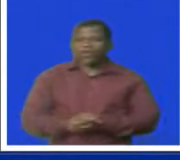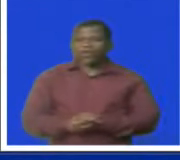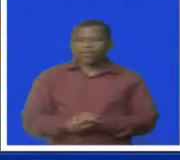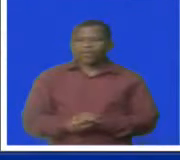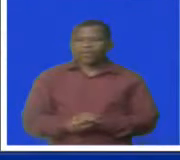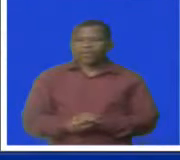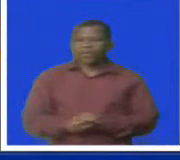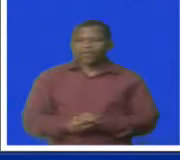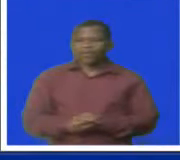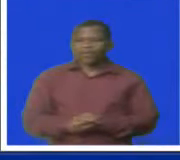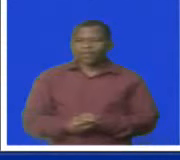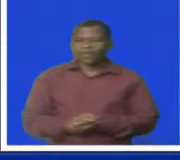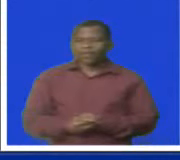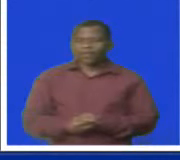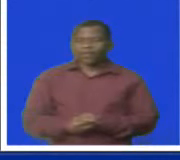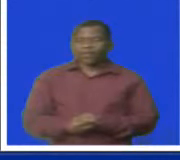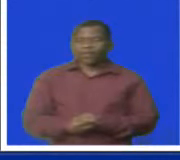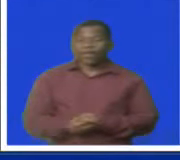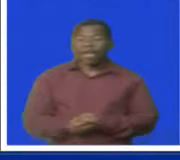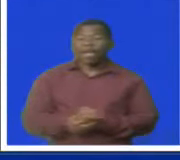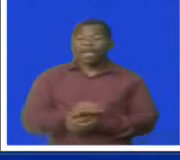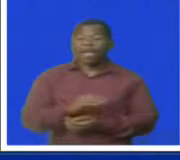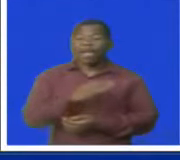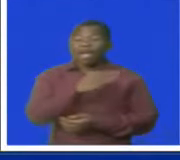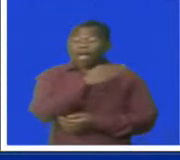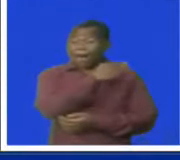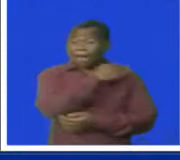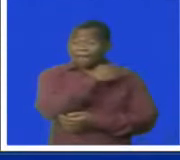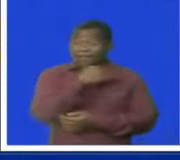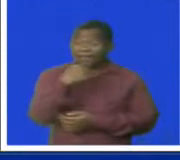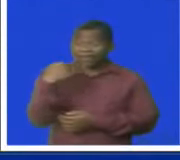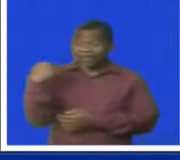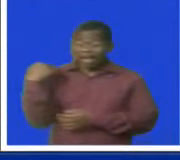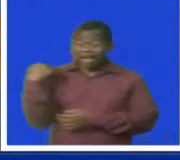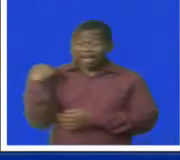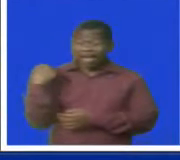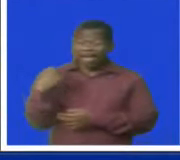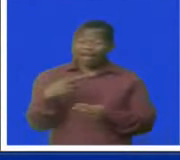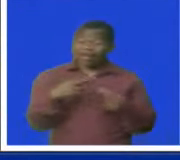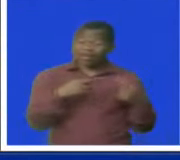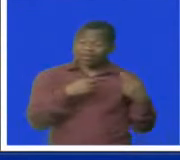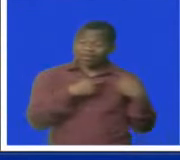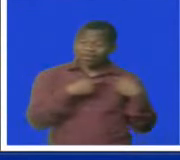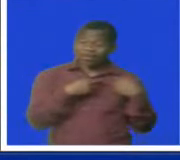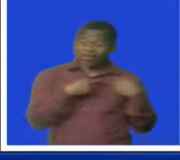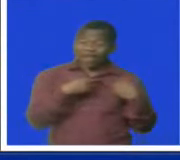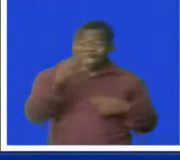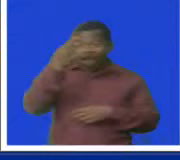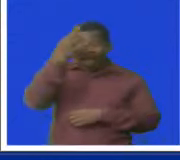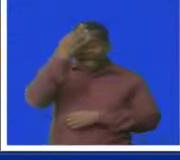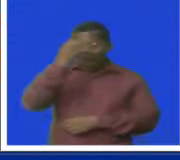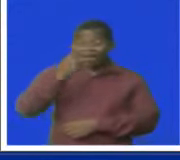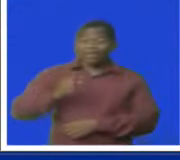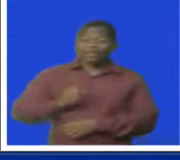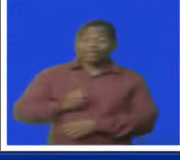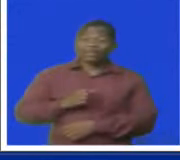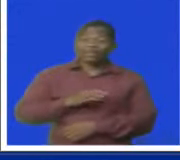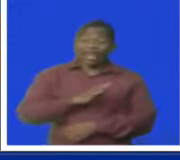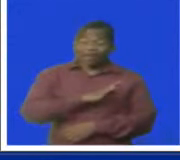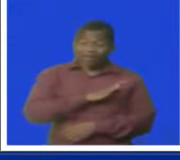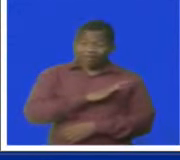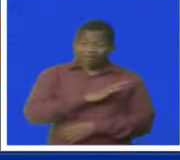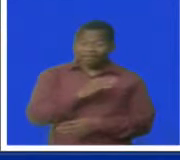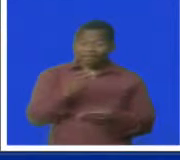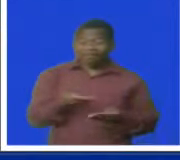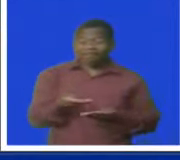Indvuna yetisebenti tembuso Christian Njangase yethule ePhalamende umbiko ngetindlu tahulumende. Leyithi ke indvuna